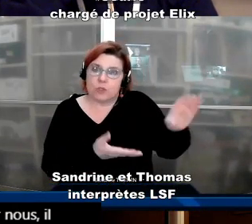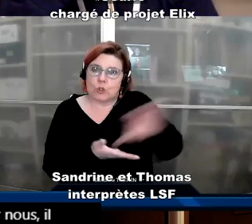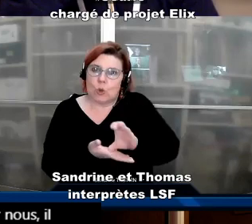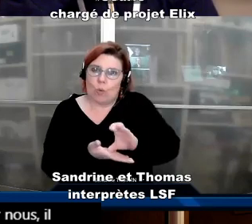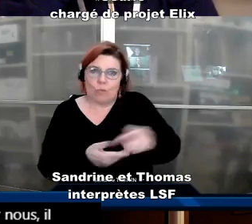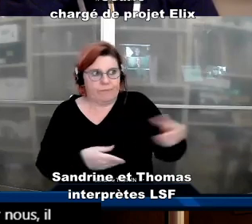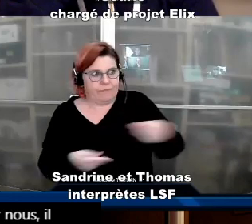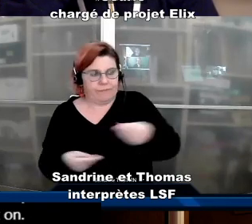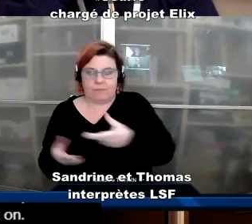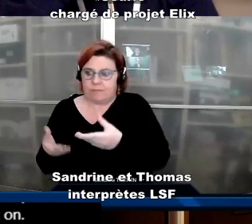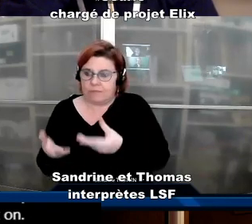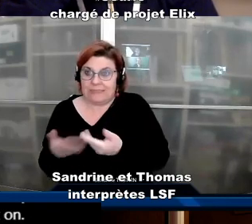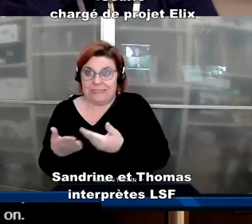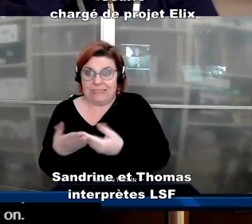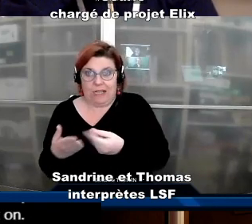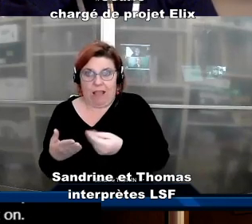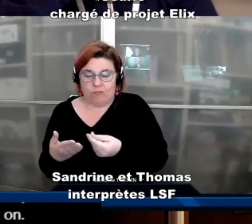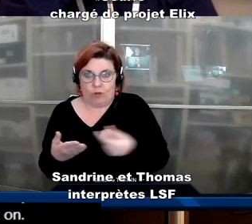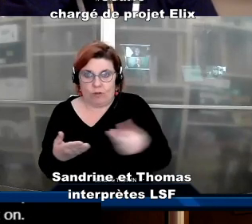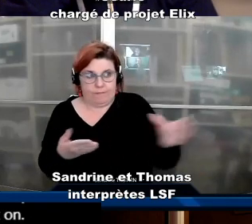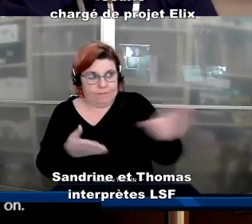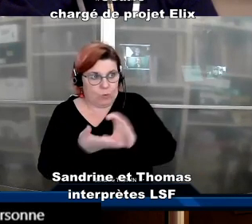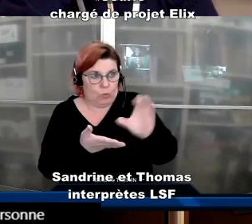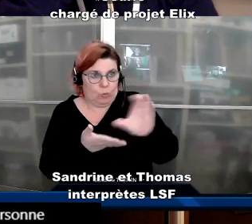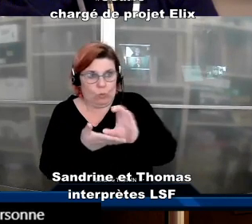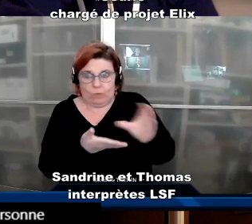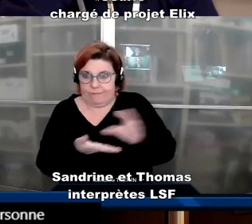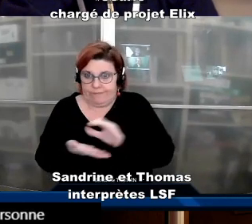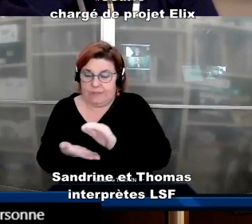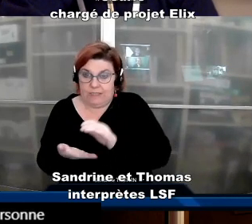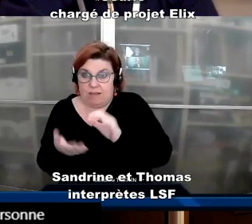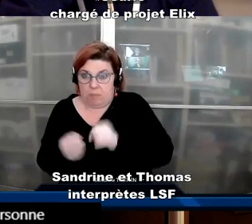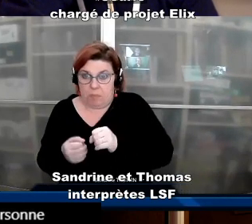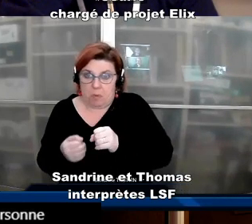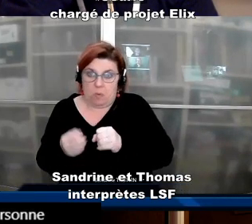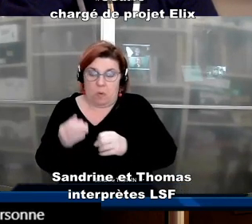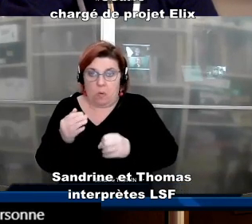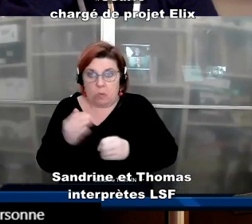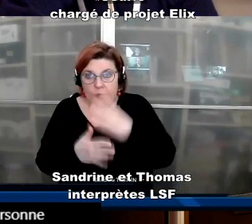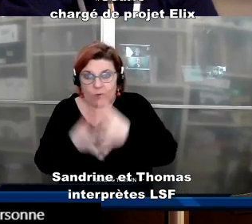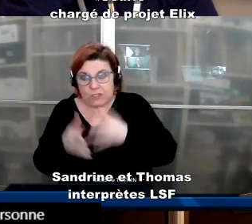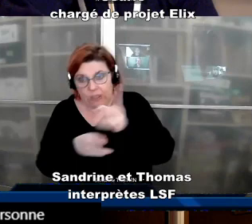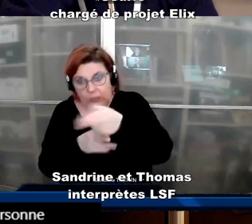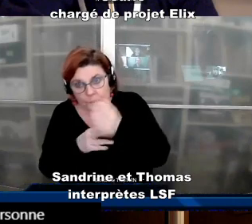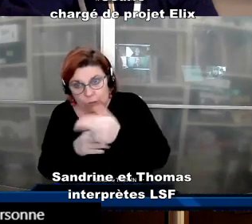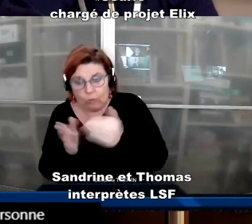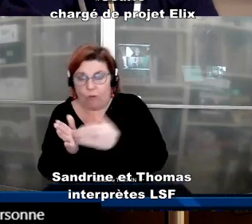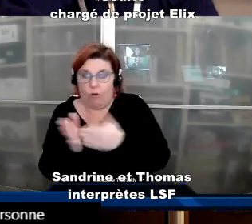aussi d'envisager. De tourner des nouveaux signes,